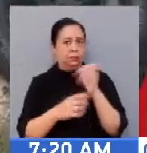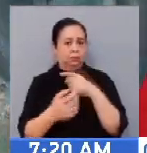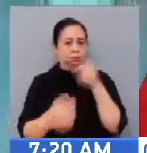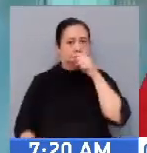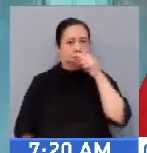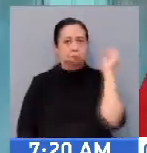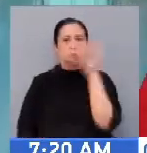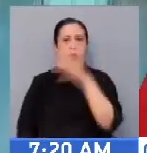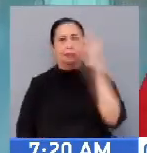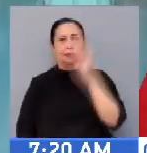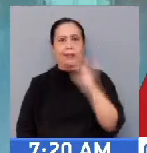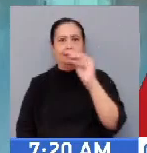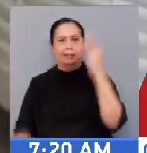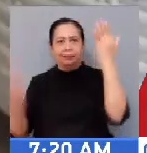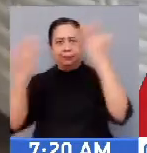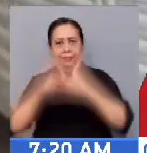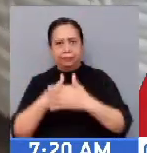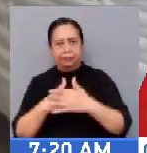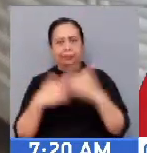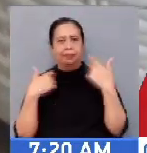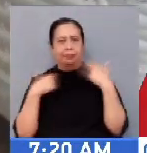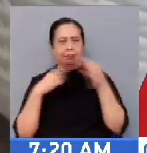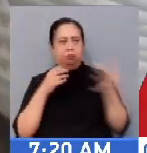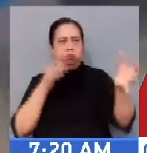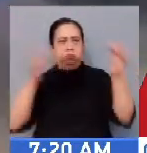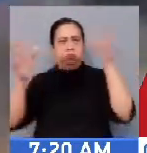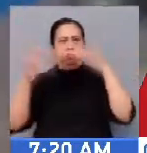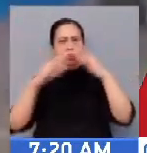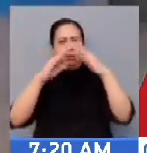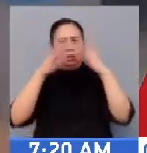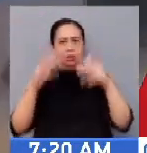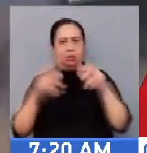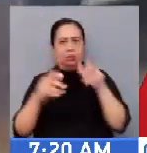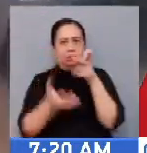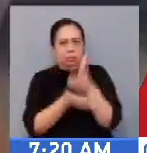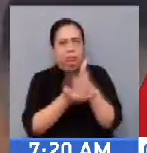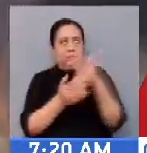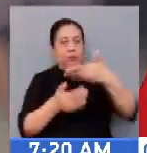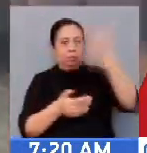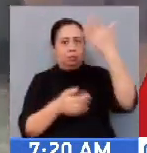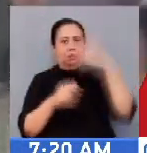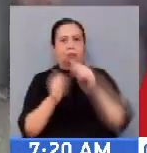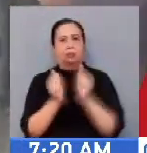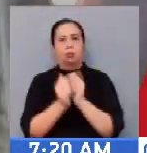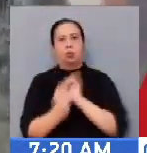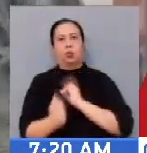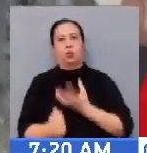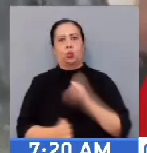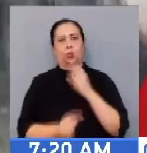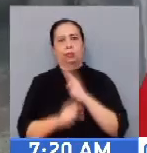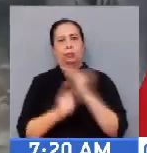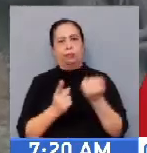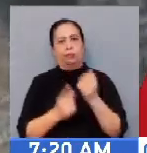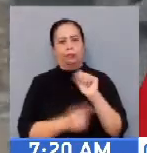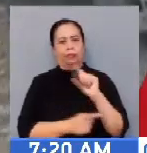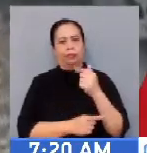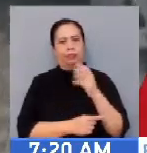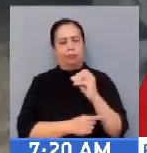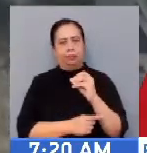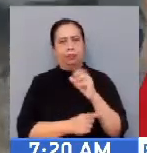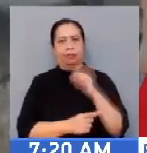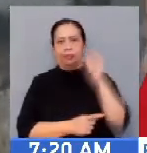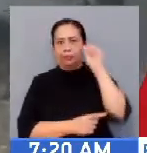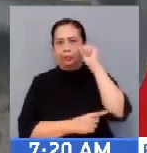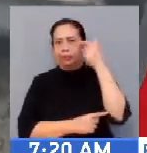gabi. Tinamaan din ang shop nilang bahay kung saan ito nakapark. Pareho itong pagmamayari ni Barangay Alagaw Captain Alan Galvez na kapatid